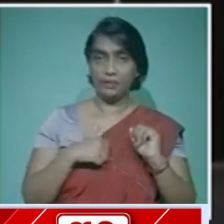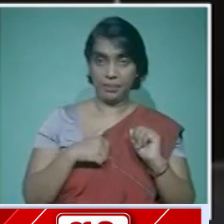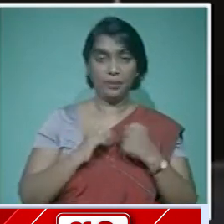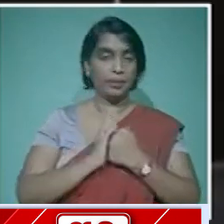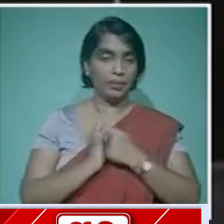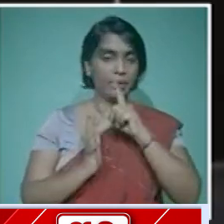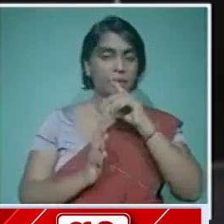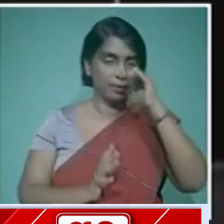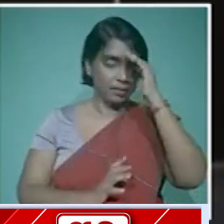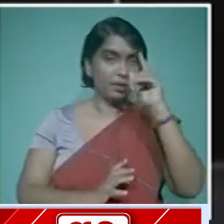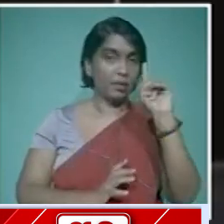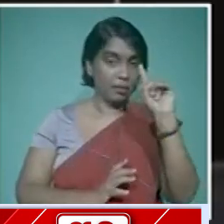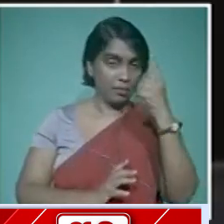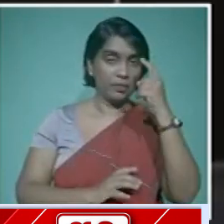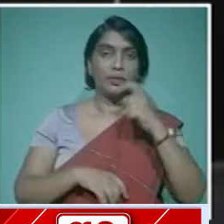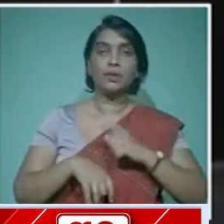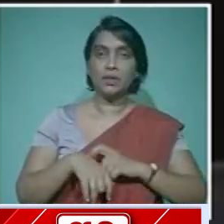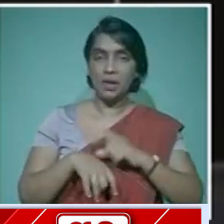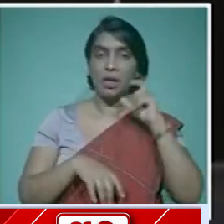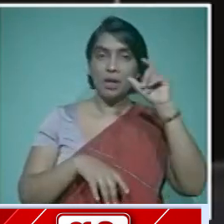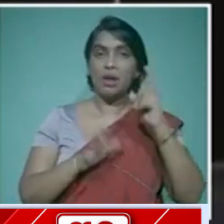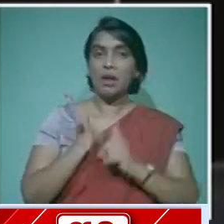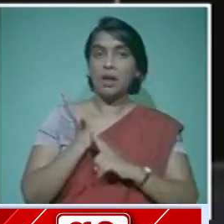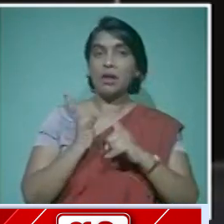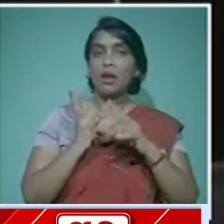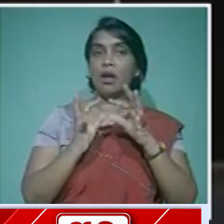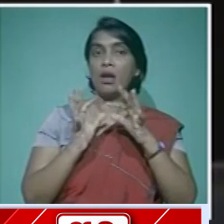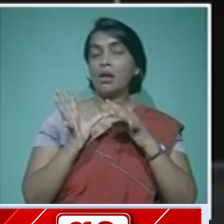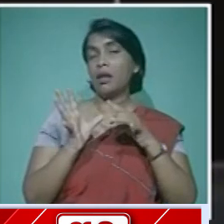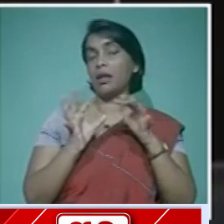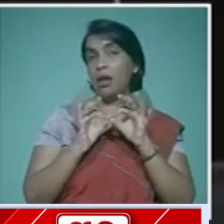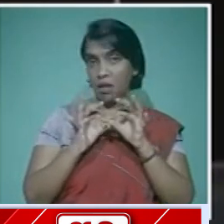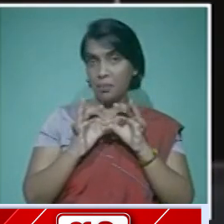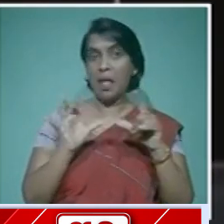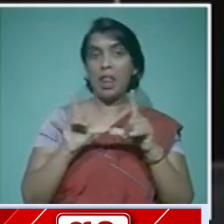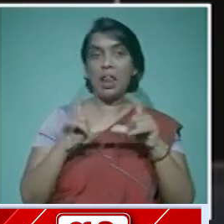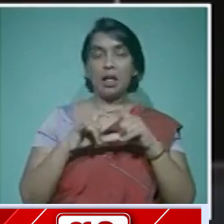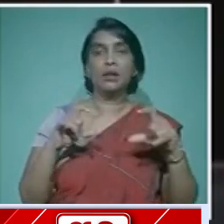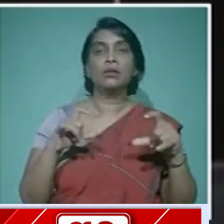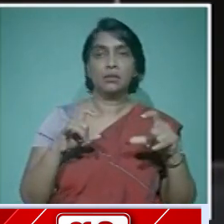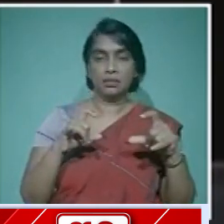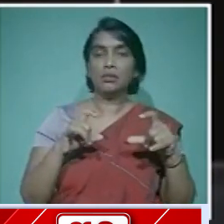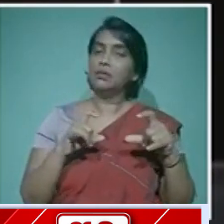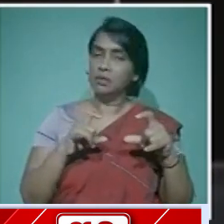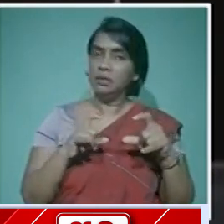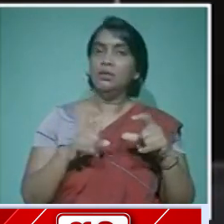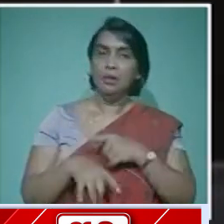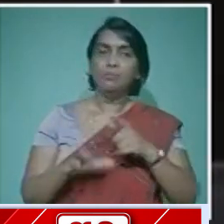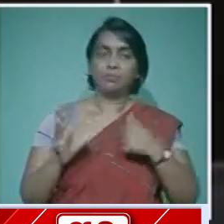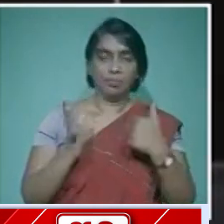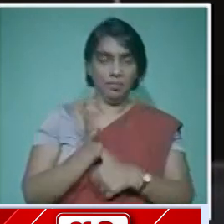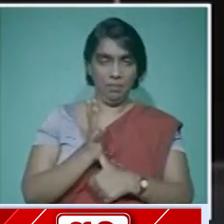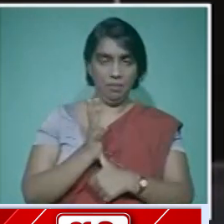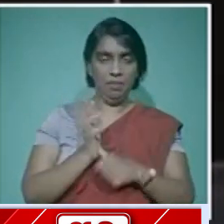කතානායකතුමනි පළවෙනි පාරට කැසිනෝ වලට ලයිසන් දෙන්න තමයි මේ නියාමනය මේ පනත නියාම